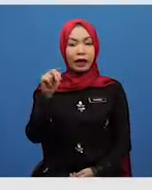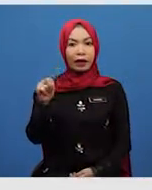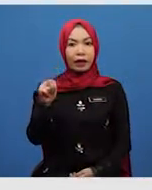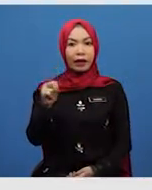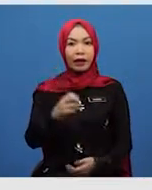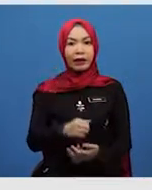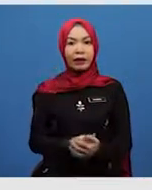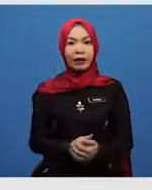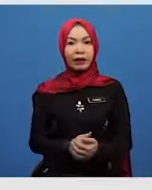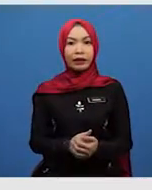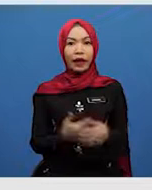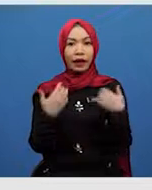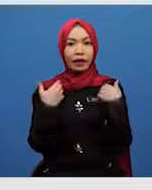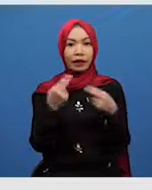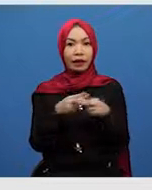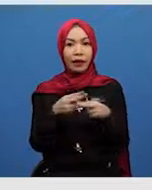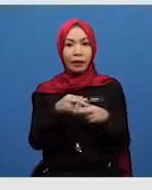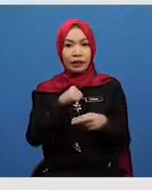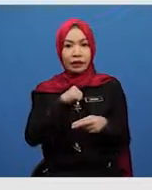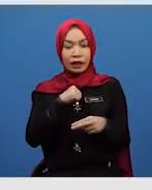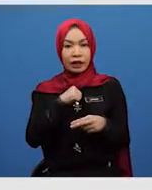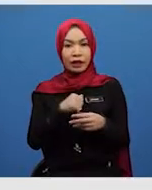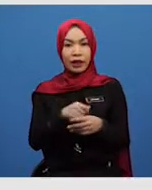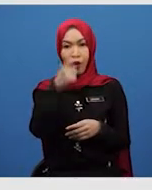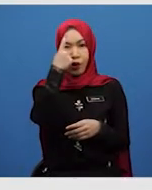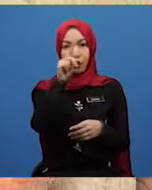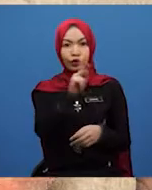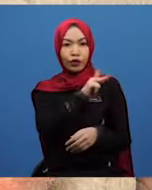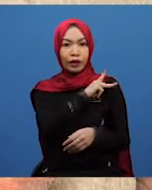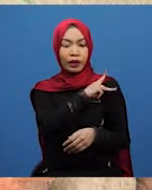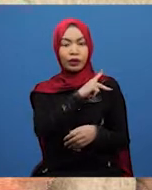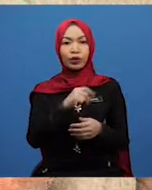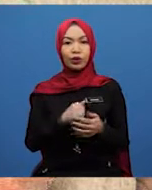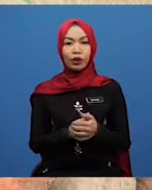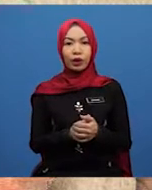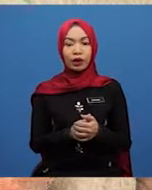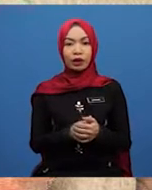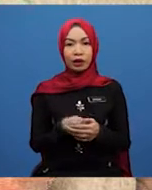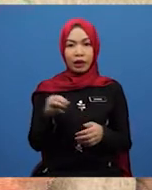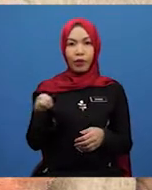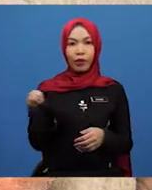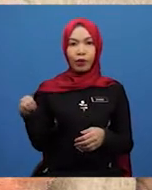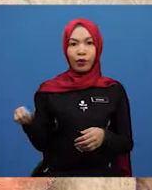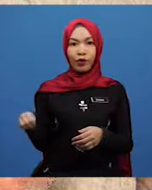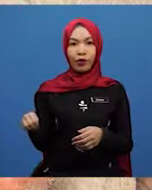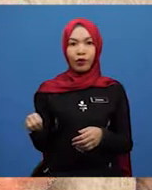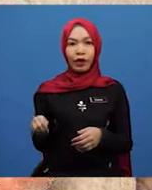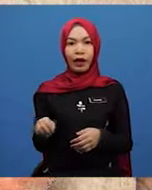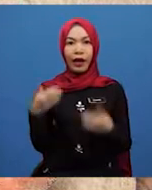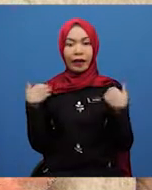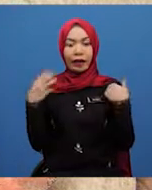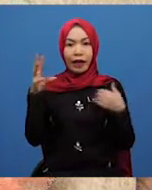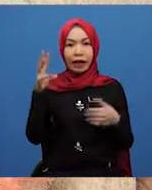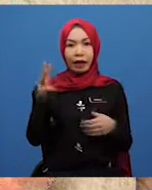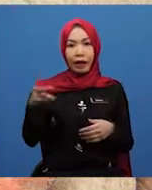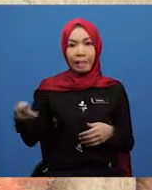Laila Hai banget Hai uri-uri numpak care yang telah saya Terangkan